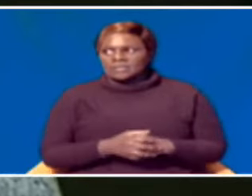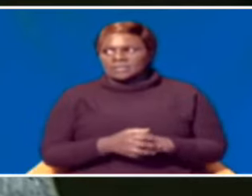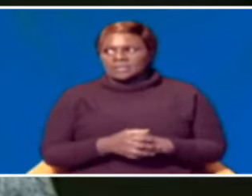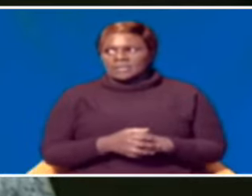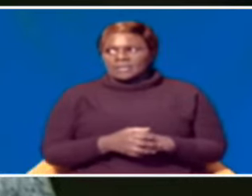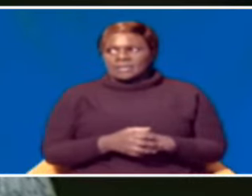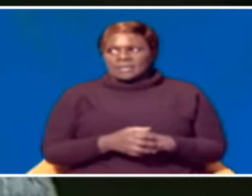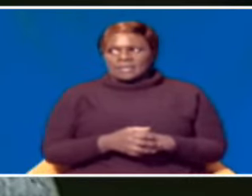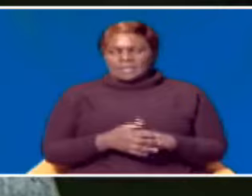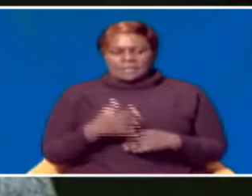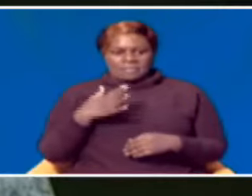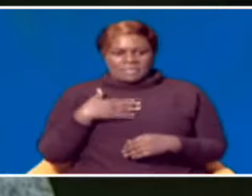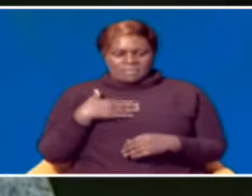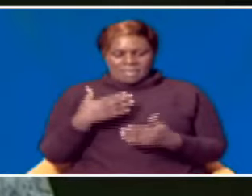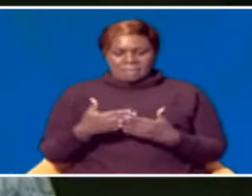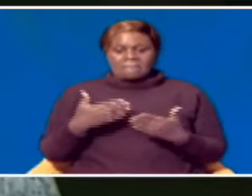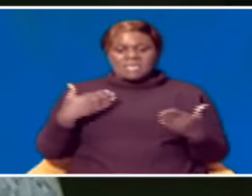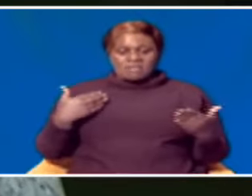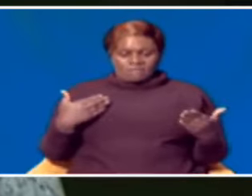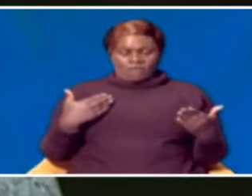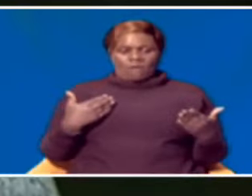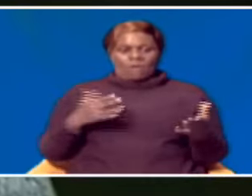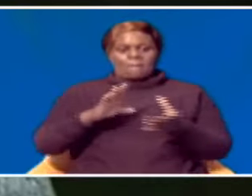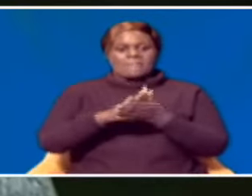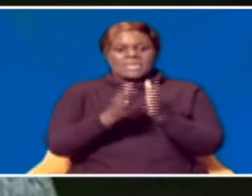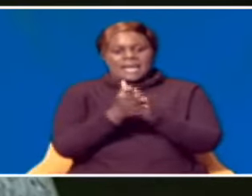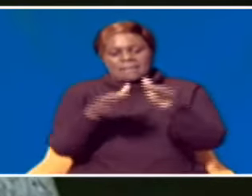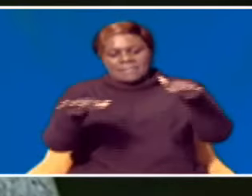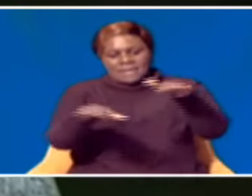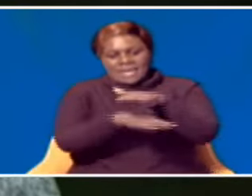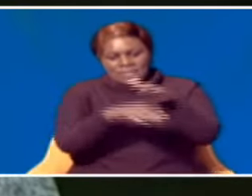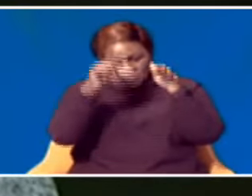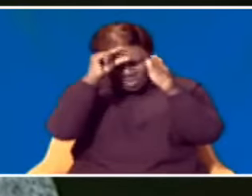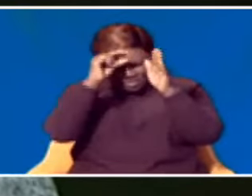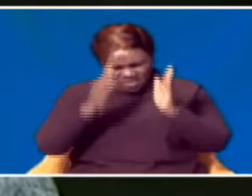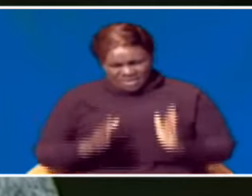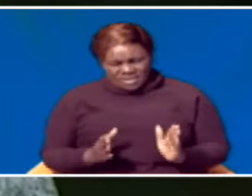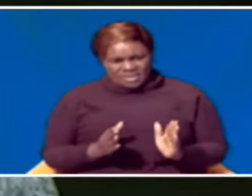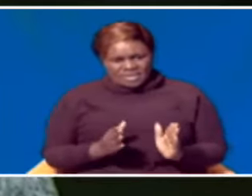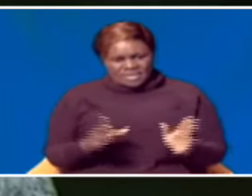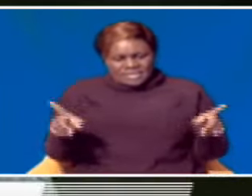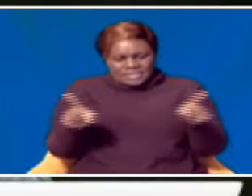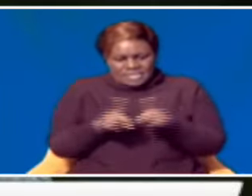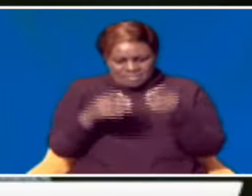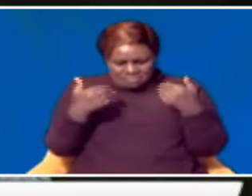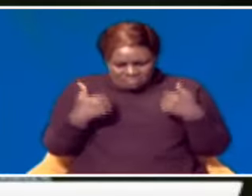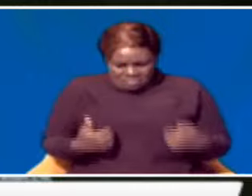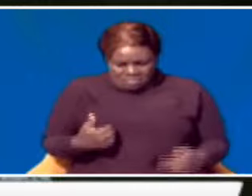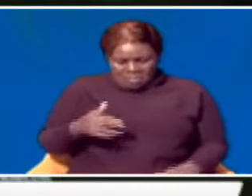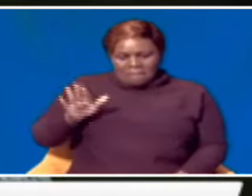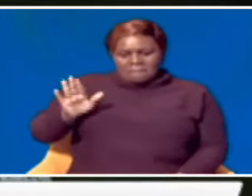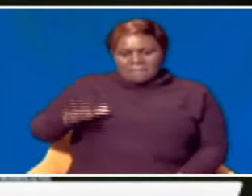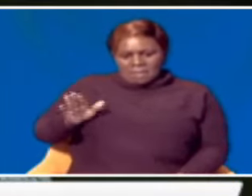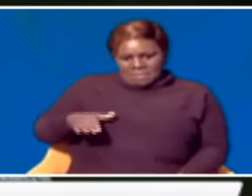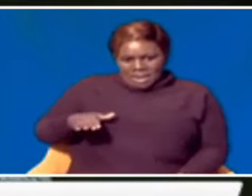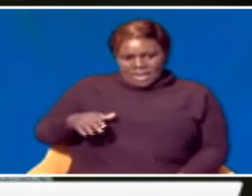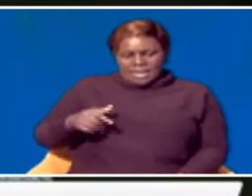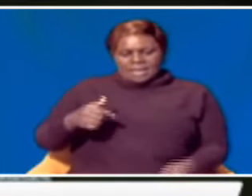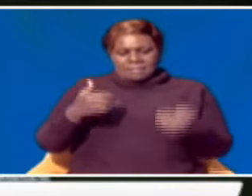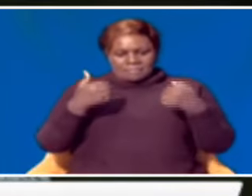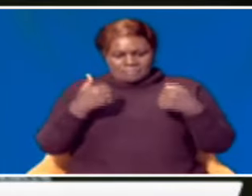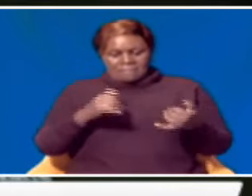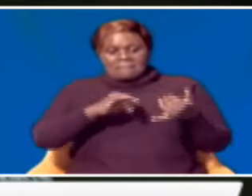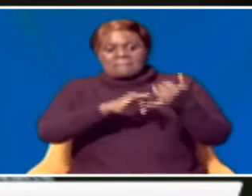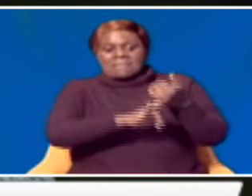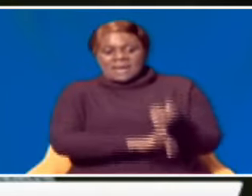Hapo ndipo mahali nilikuwa kabla sijaja kuwa naibu wa gavana. Pia mimi ni mama, mimi ni mke